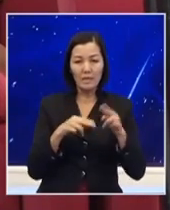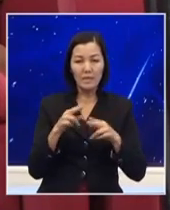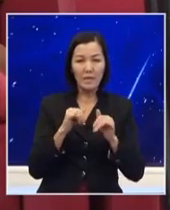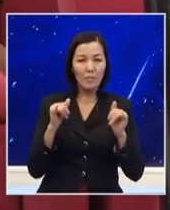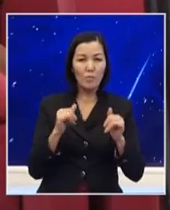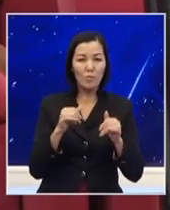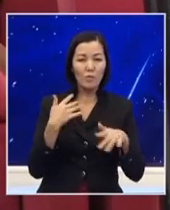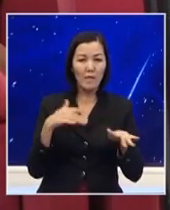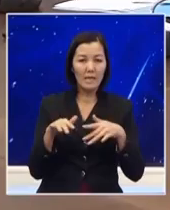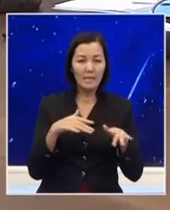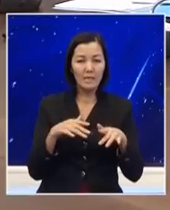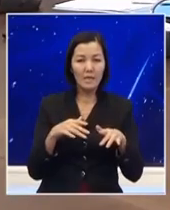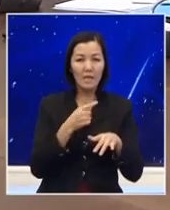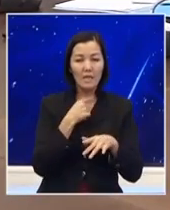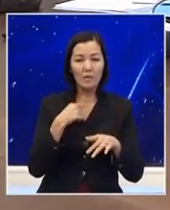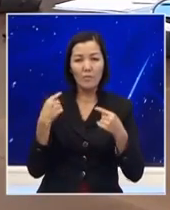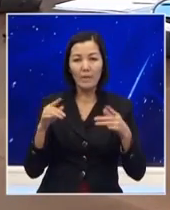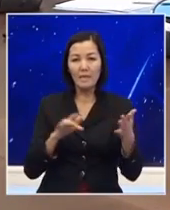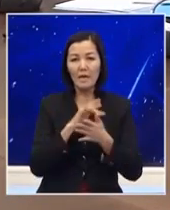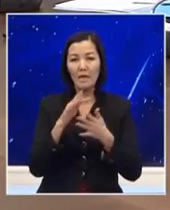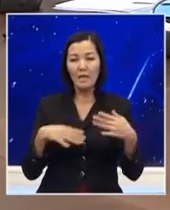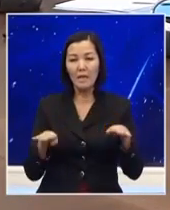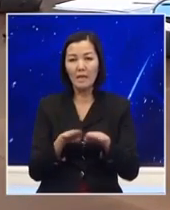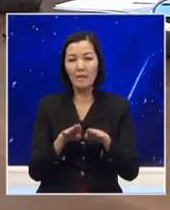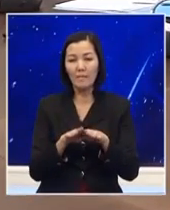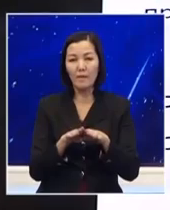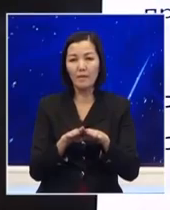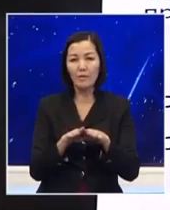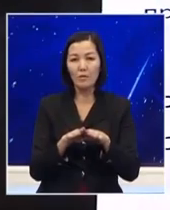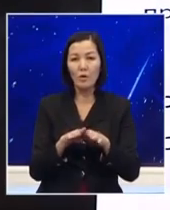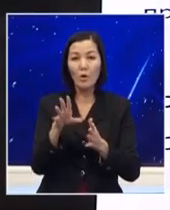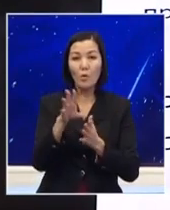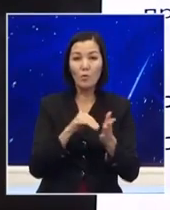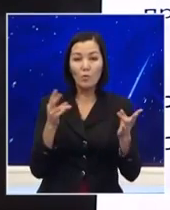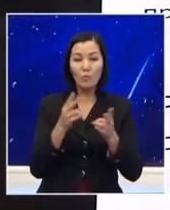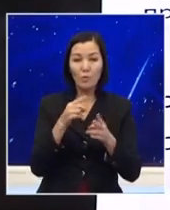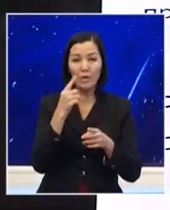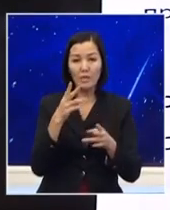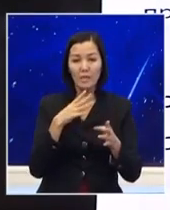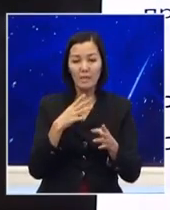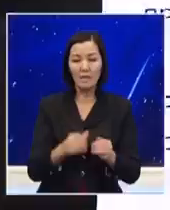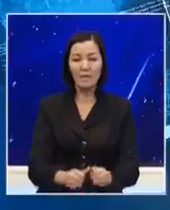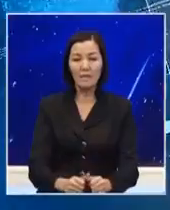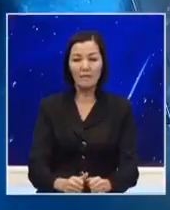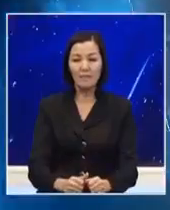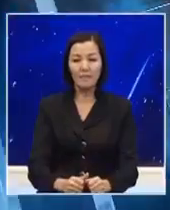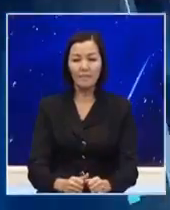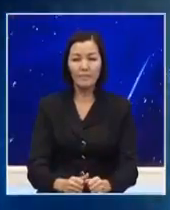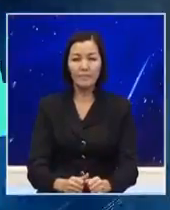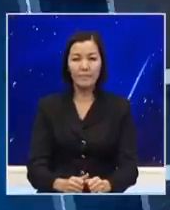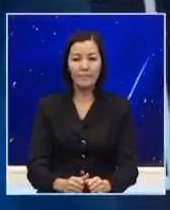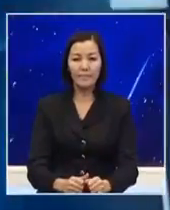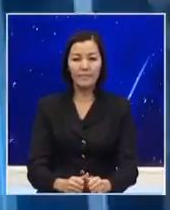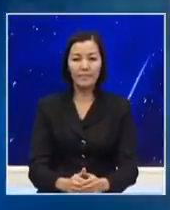деді. Облыс орталығы өзге қалалар мен аудан орталықтары үшін үлгі болуға жет екенін алға тартты. Меруерт